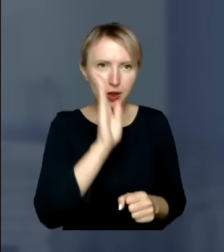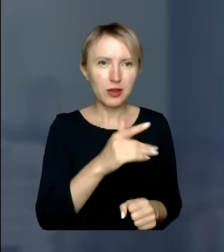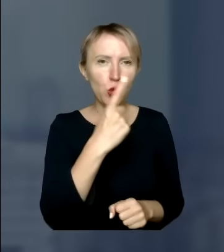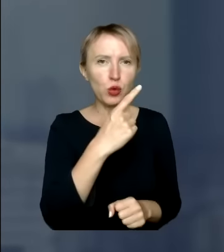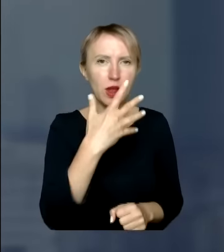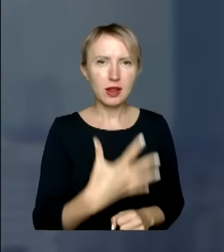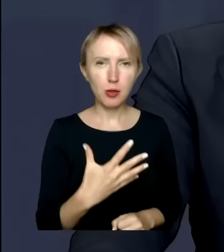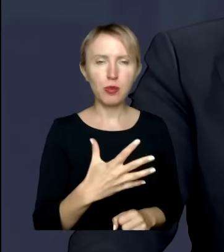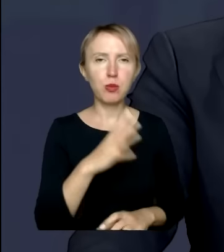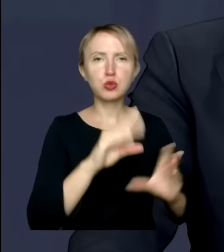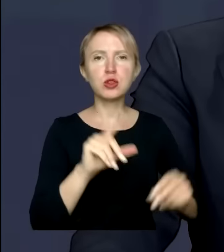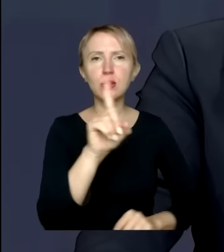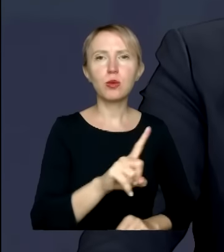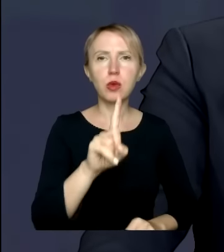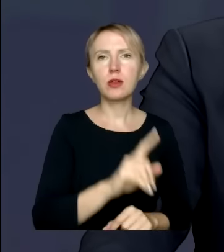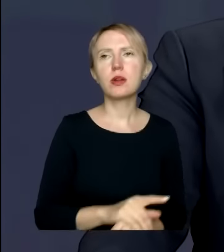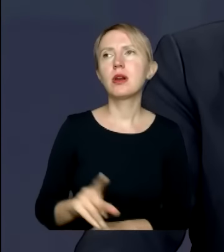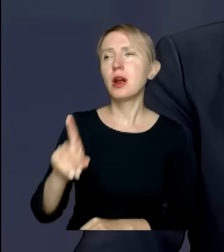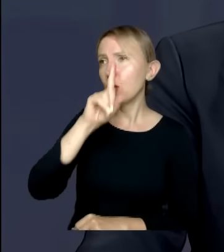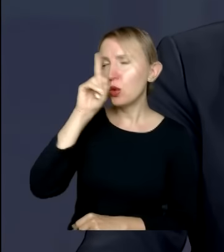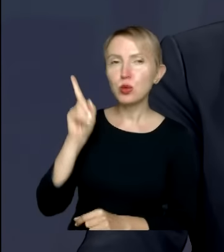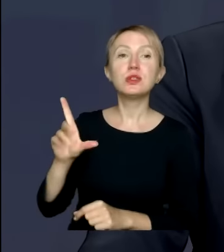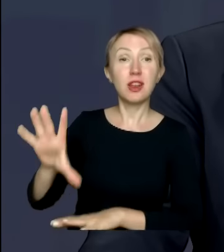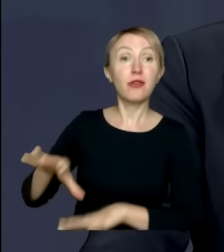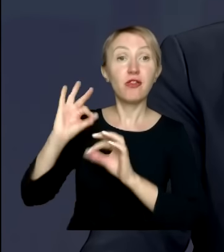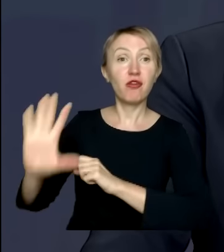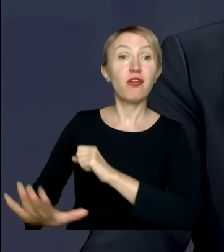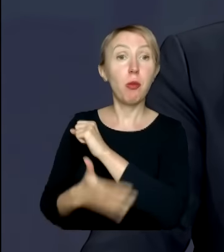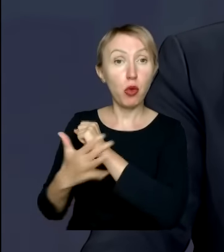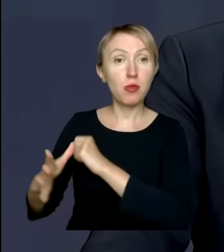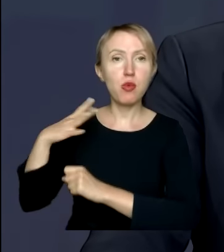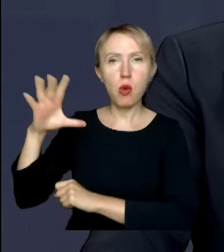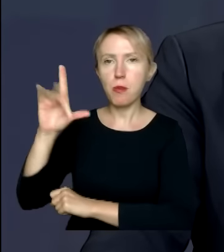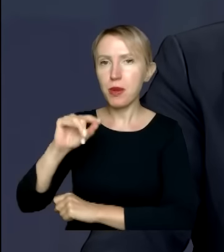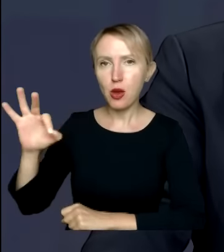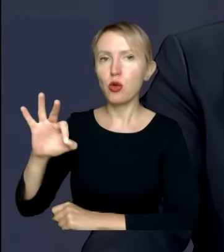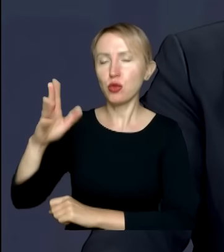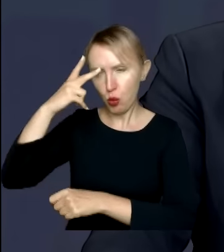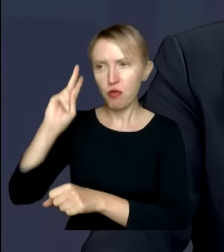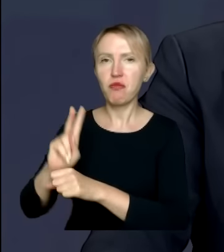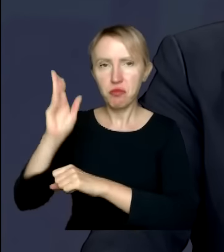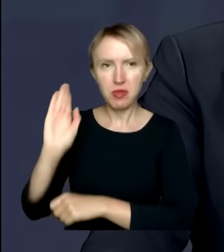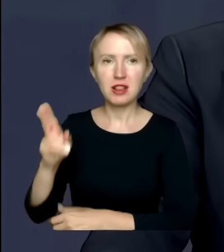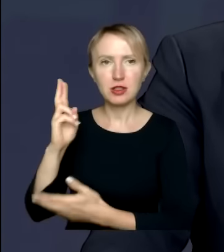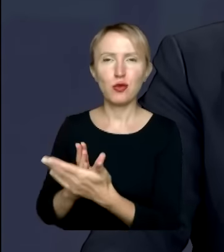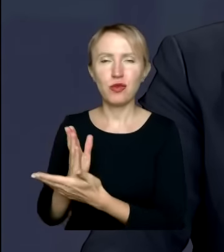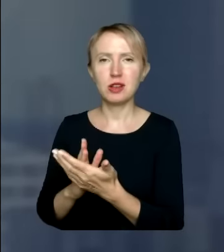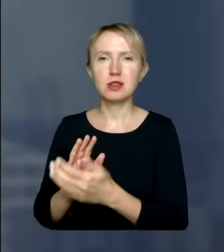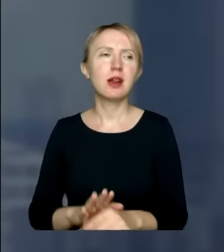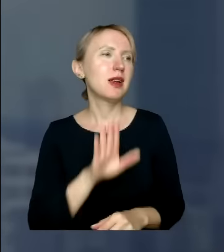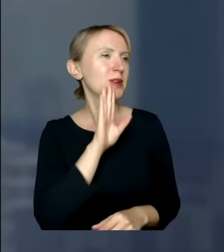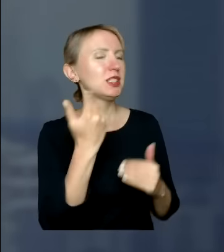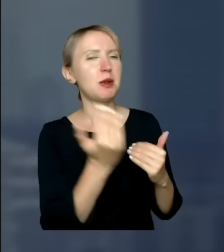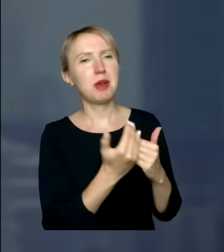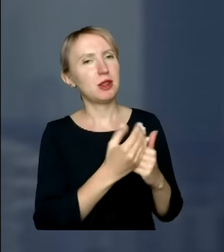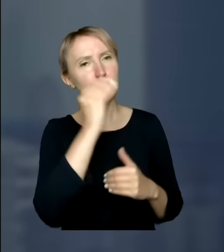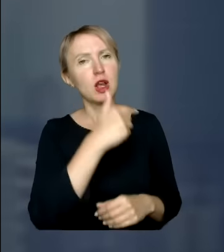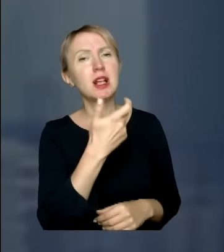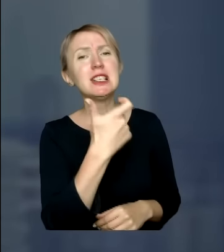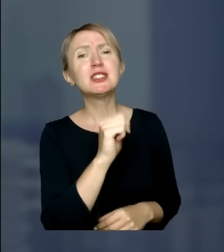kraju ich elektorat to uwierzy ich elektor wierzy ich elektor wierzy że to by 100 mil chyba że matematyki nie mieli w szkołach 100 miliardów to